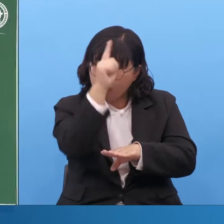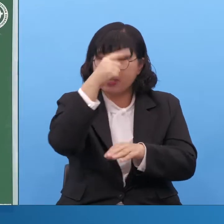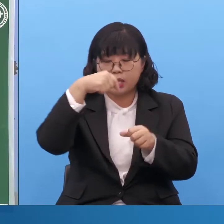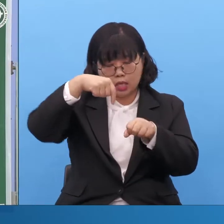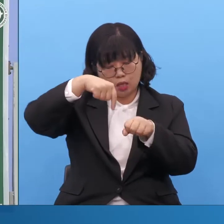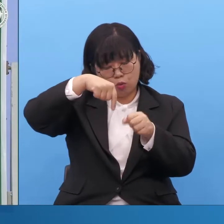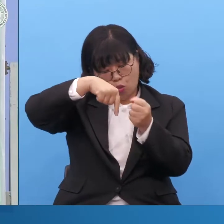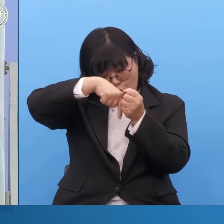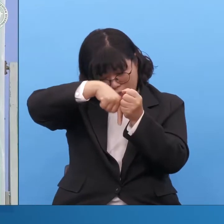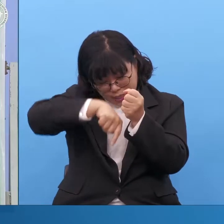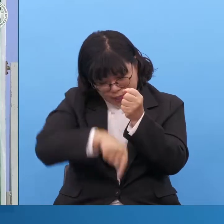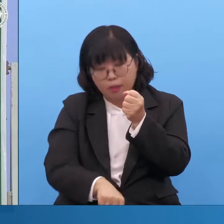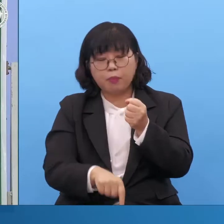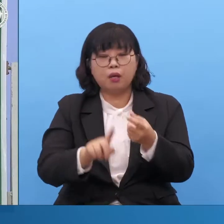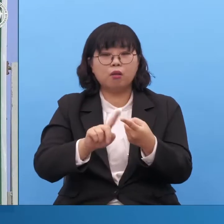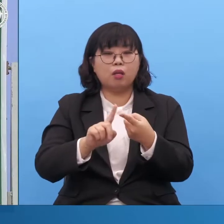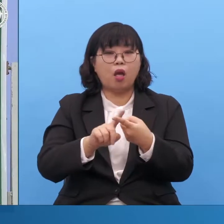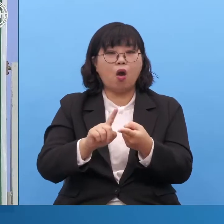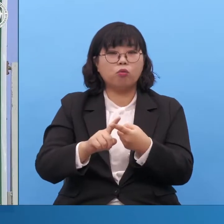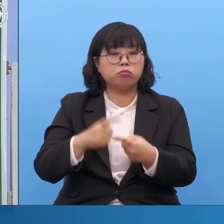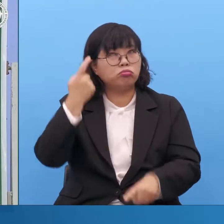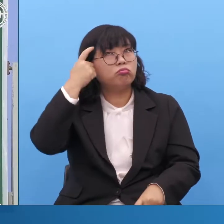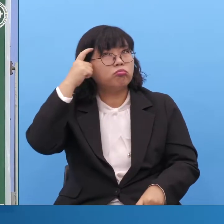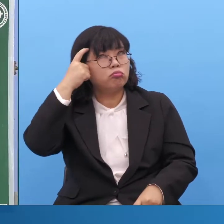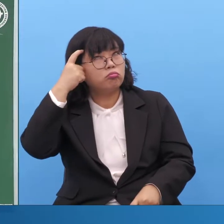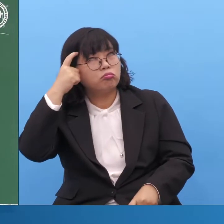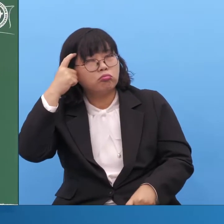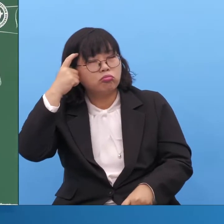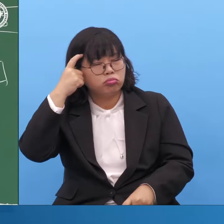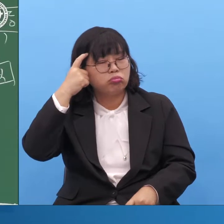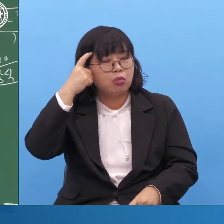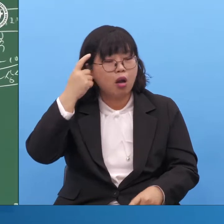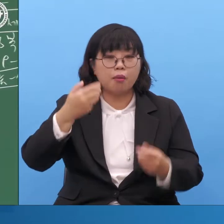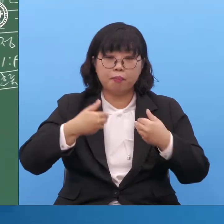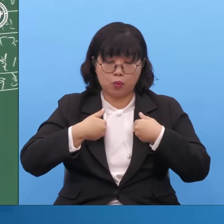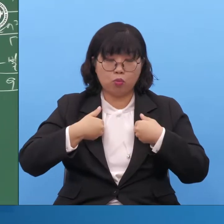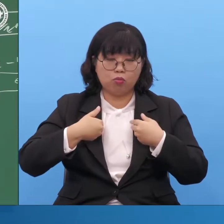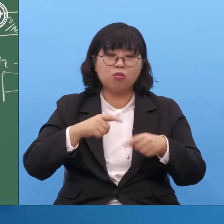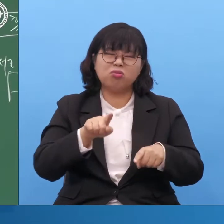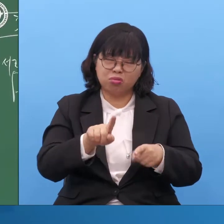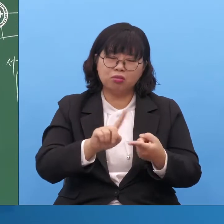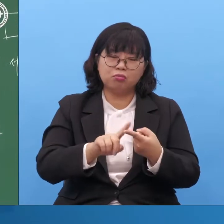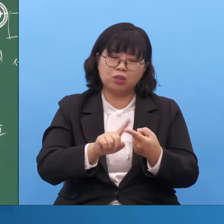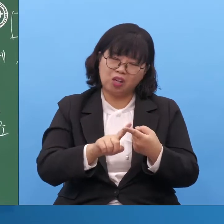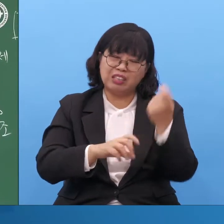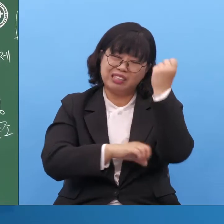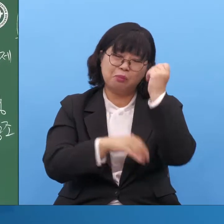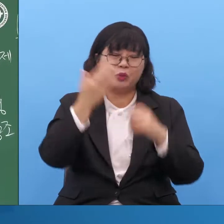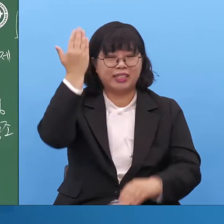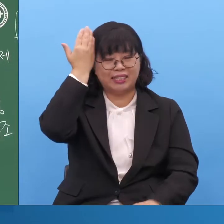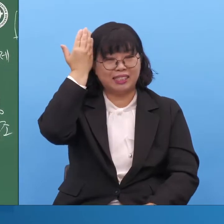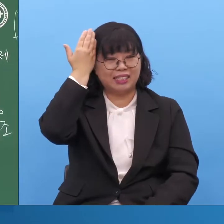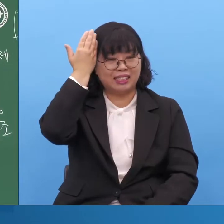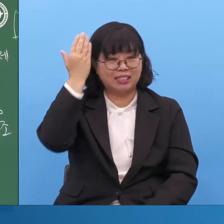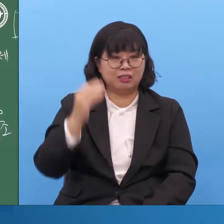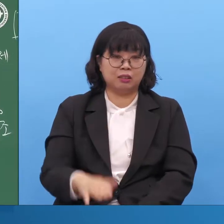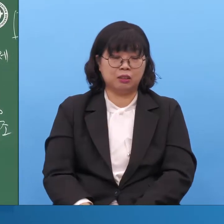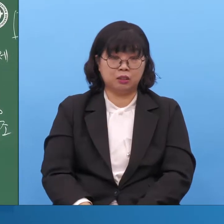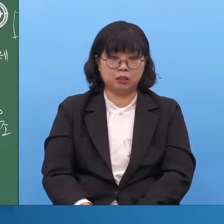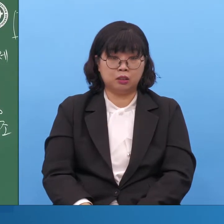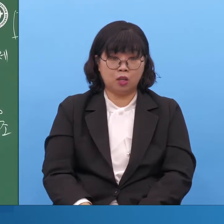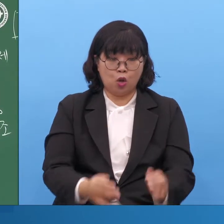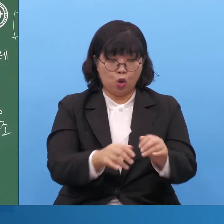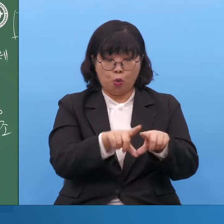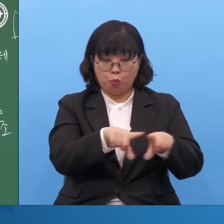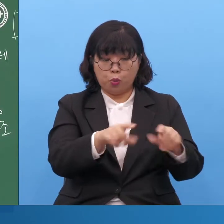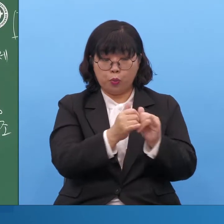이것보다 더 위에 걸어야 돼요. But you have to go beyond that. 다른 사람들 넓이, 높이, 깊이 볼 때 그것보다 더 봐버려야 돼요. That while people are looking at